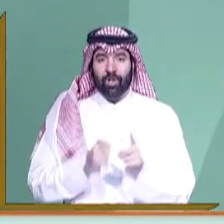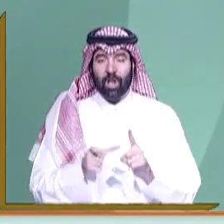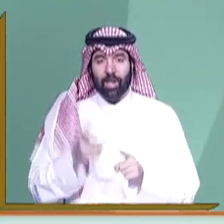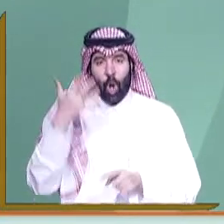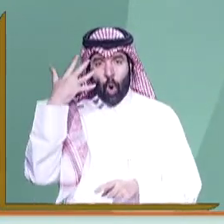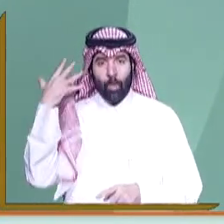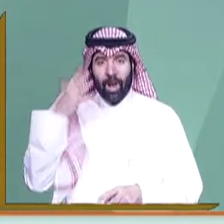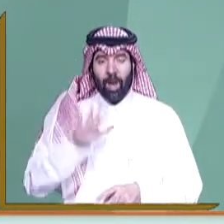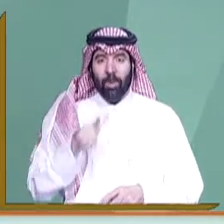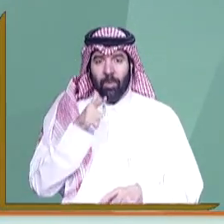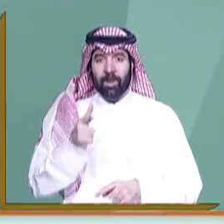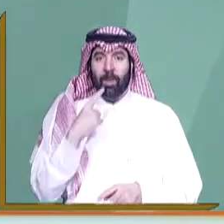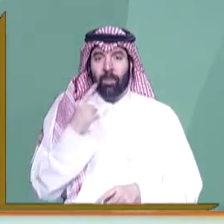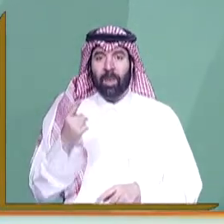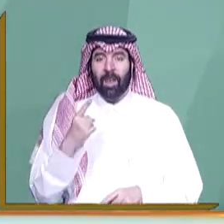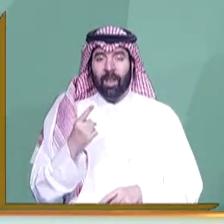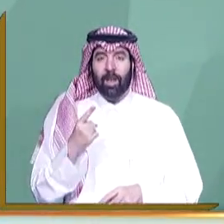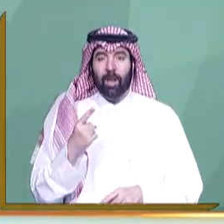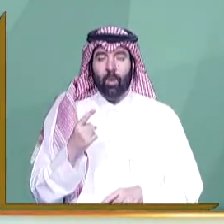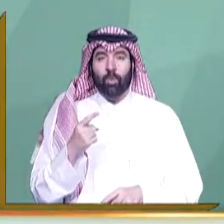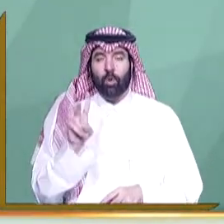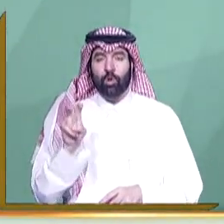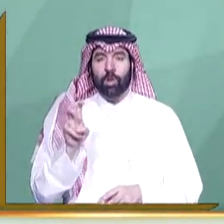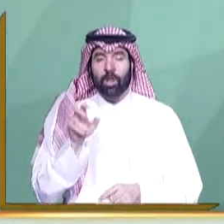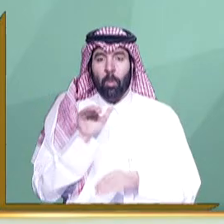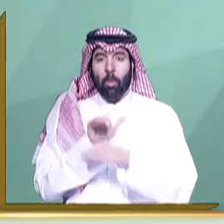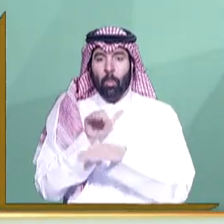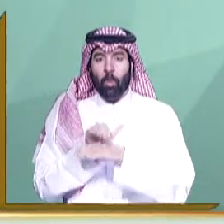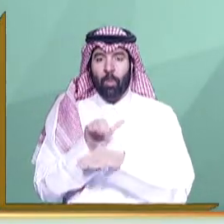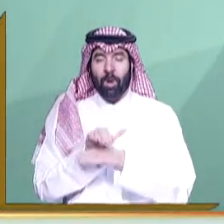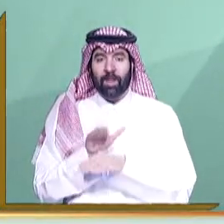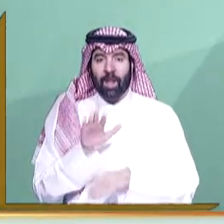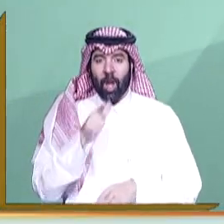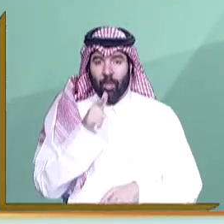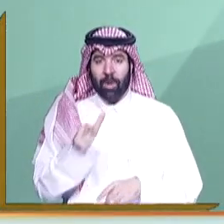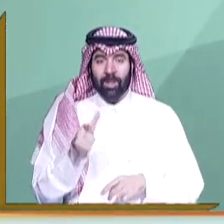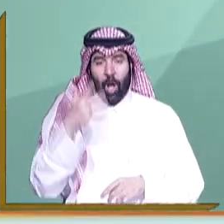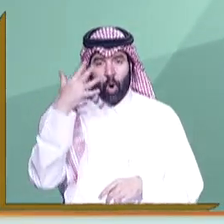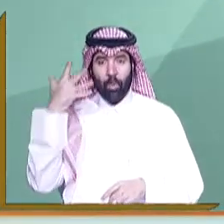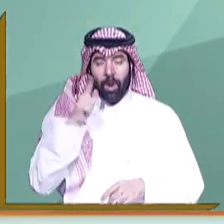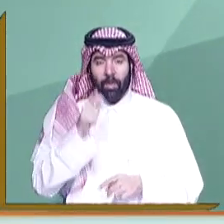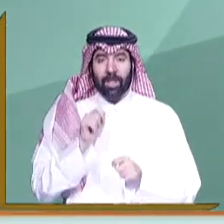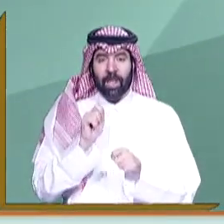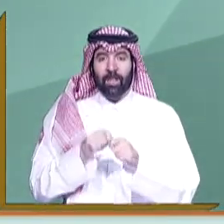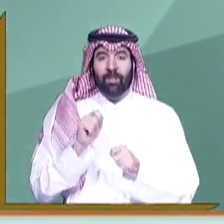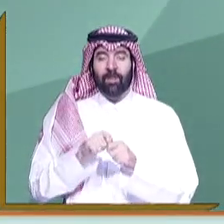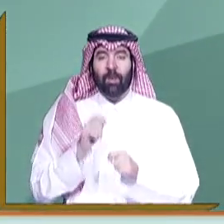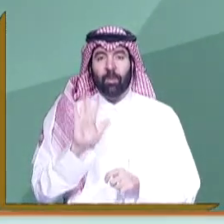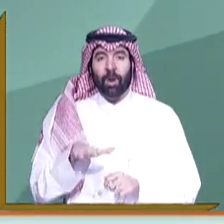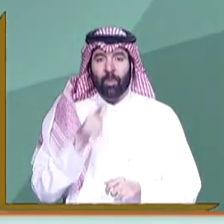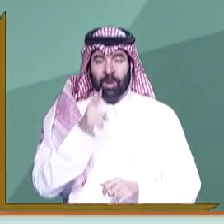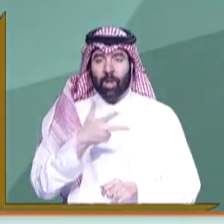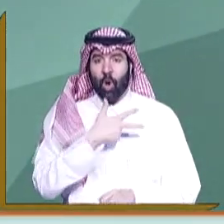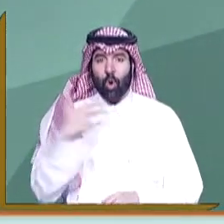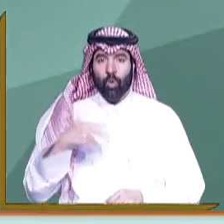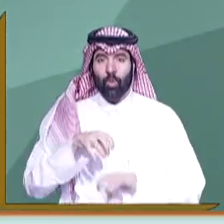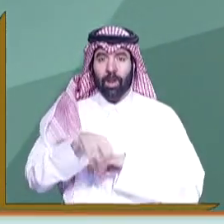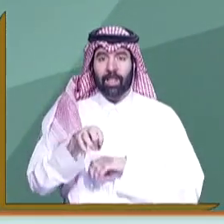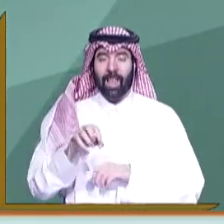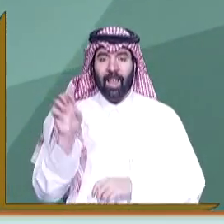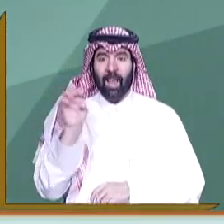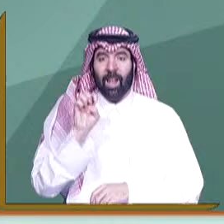والمختصين و150 متحدثا عالميا من قادة الرأي والخبراء وصناع السياسات في الحكومات والقطاع